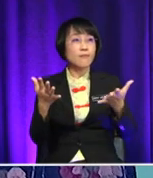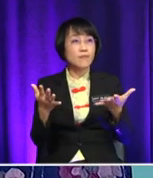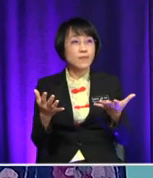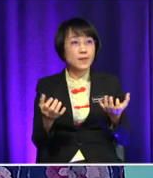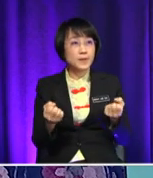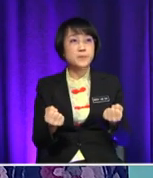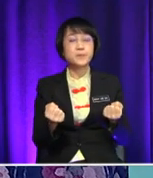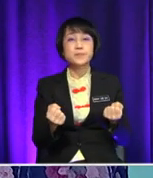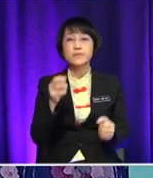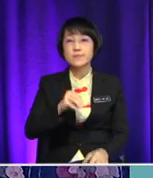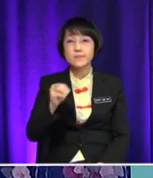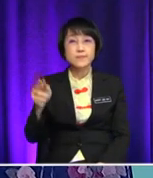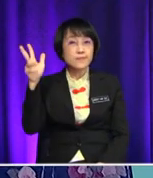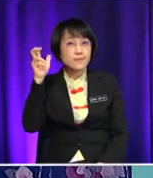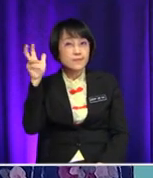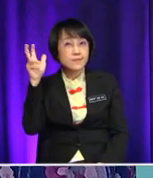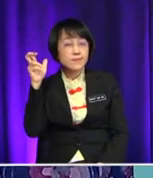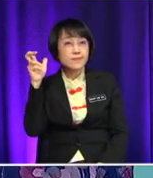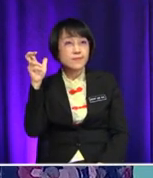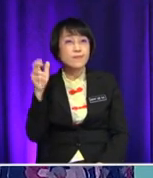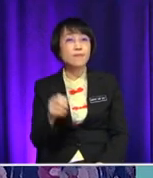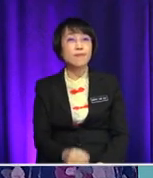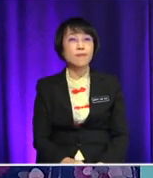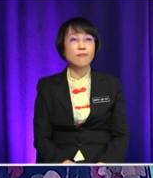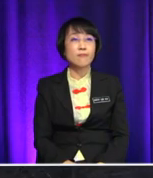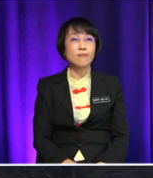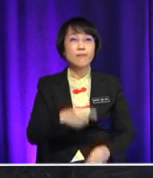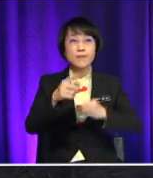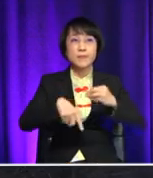audio yaitu audio syarhan